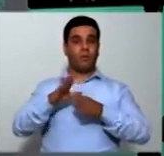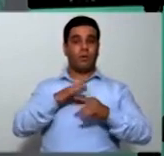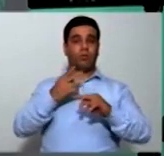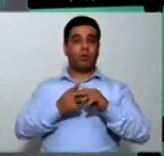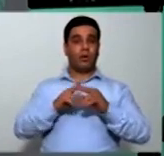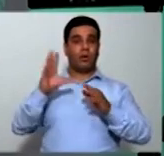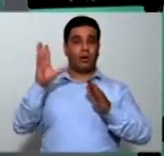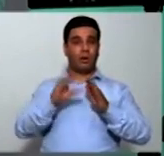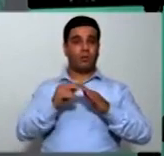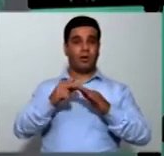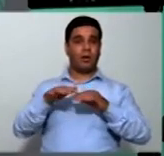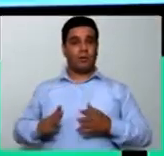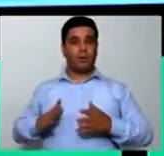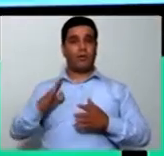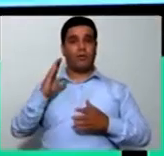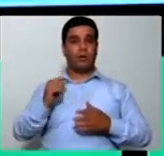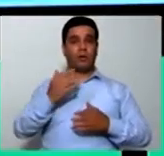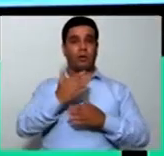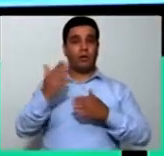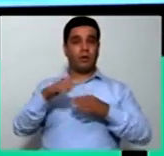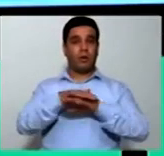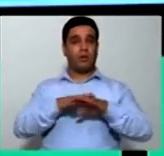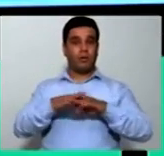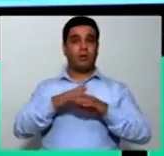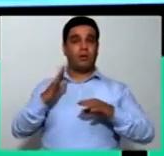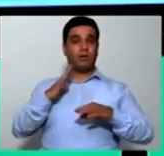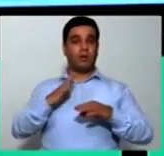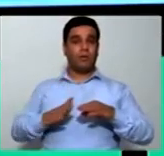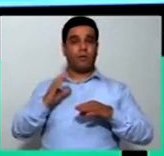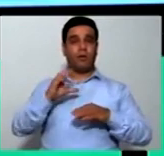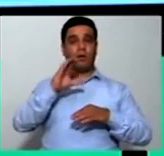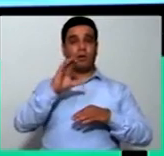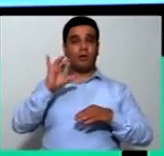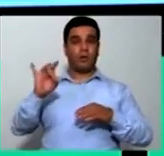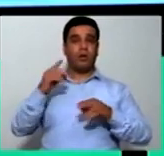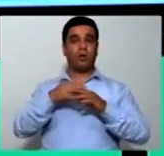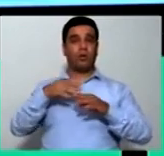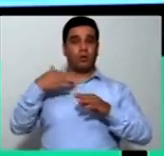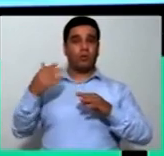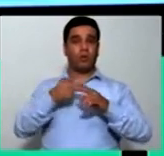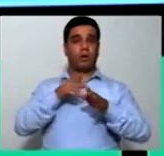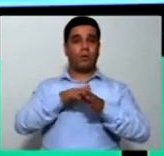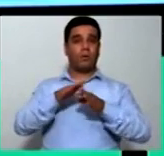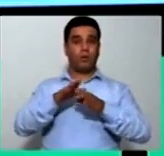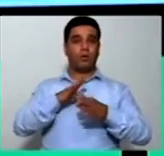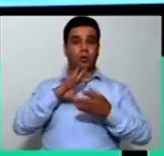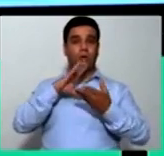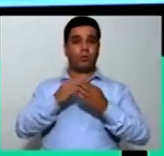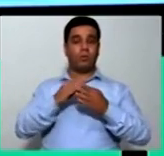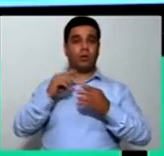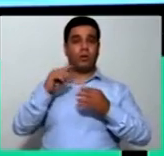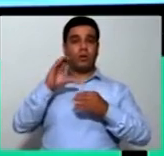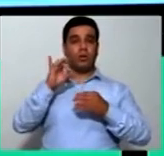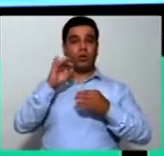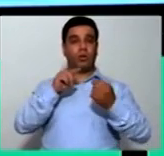Buning barchasi xalqning sabr-toqatini va Sovet hukumati tomonidan amalga oshirilayotgan